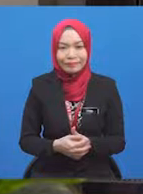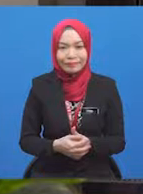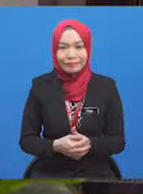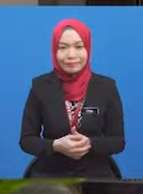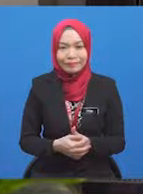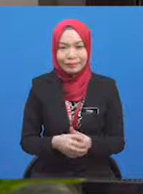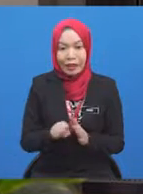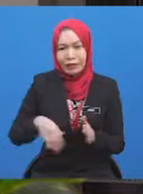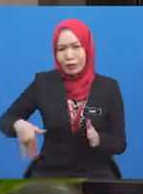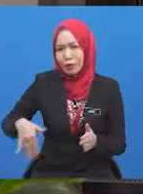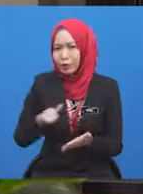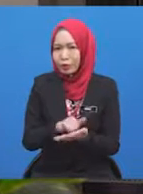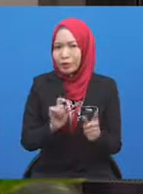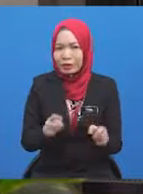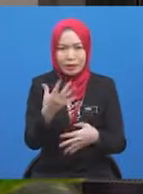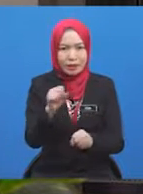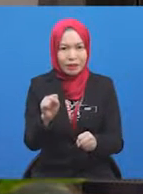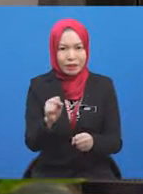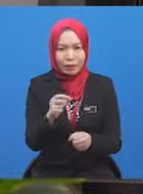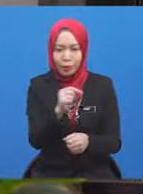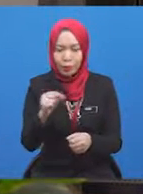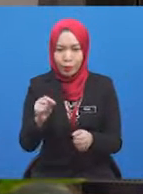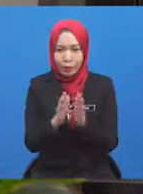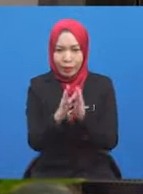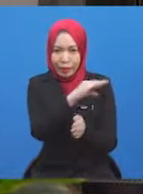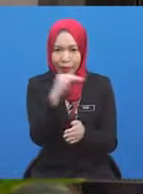nota dan alat tulis yang sesuai.